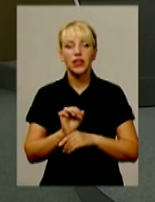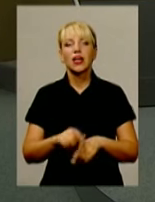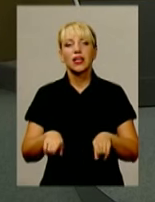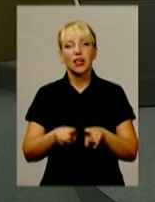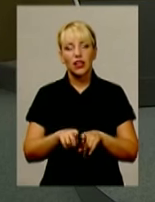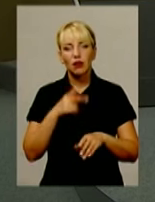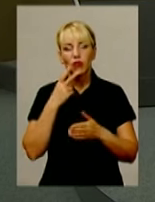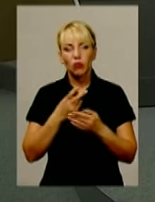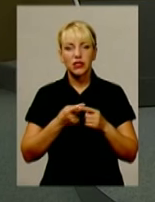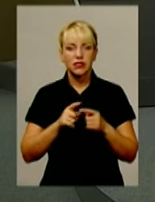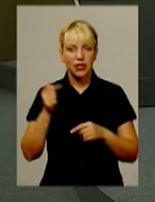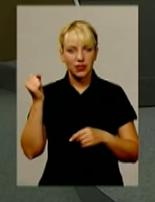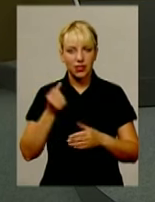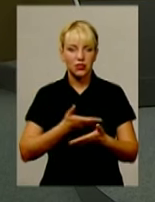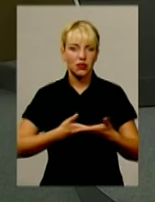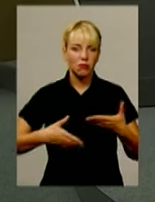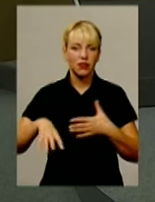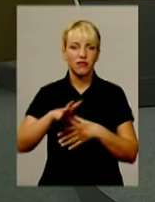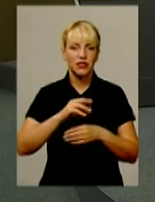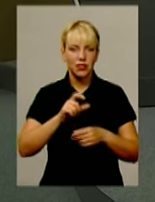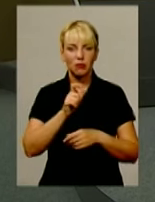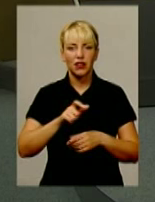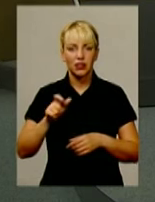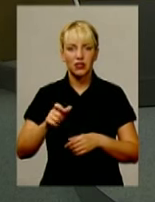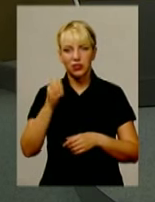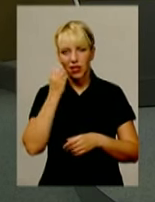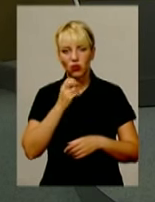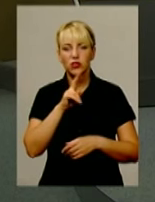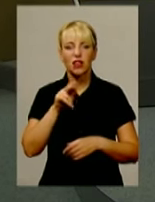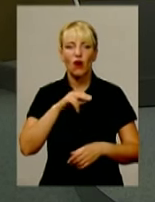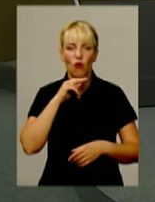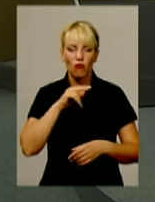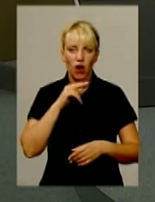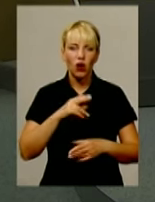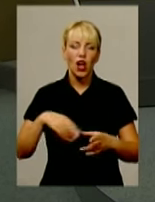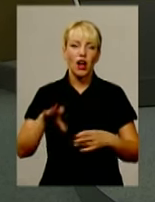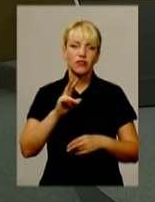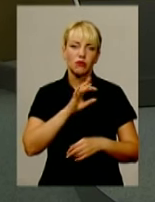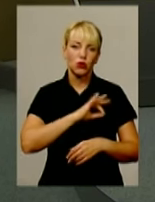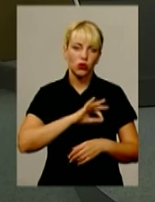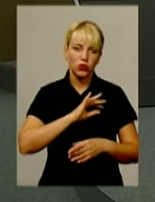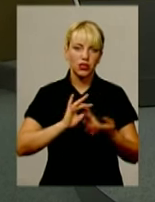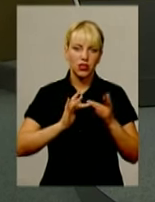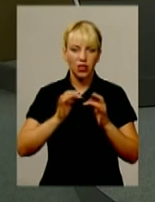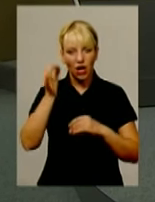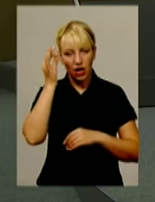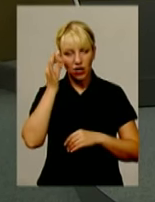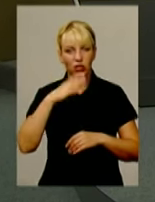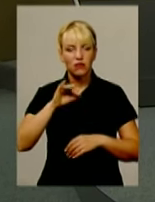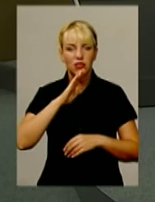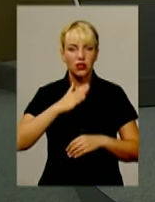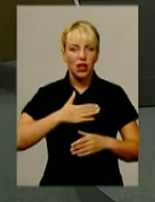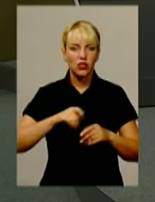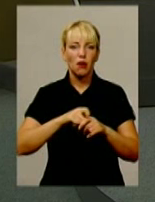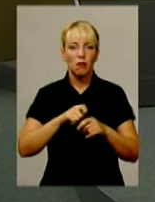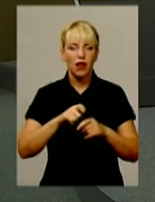Таким побачили тиждень. Ми усім глядачам, ми дякуємо за увагу, а всім користувачам мережі інтернет, нагадуємо, всі наші